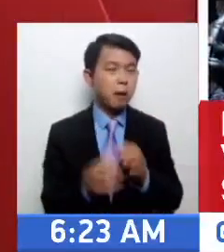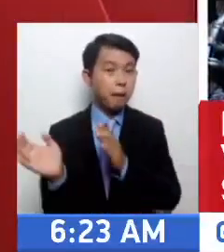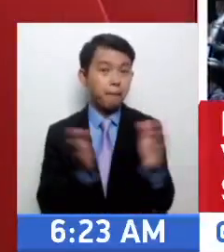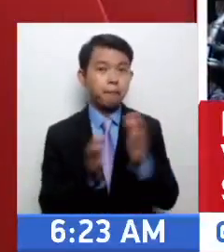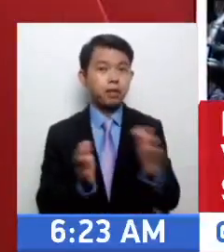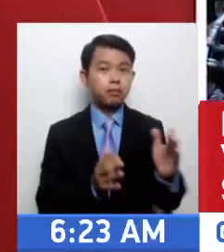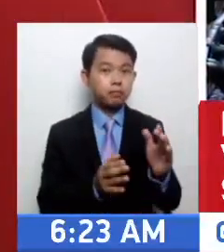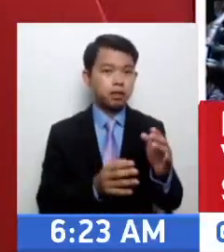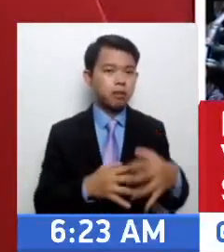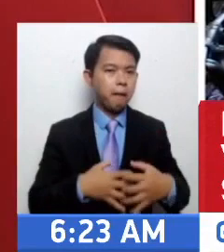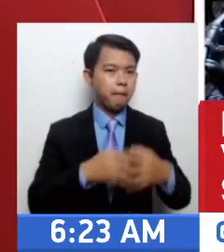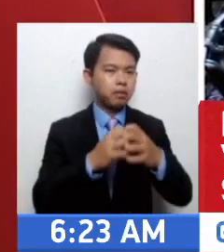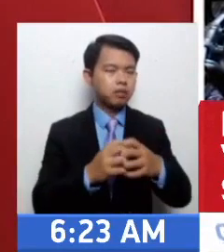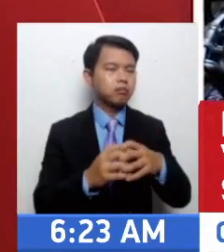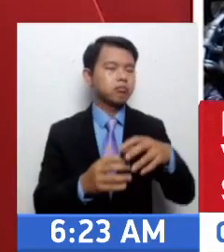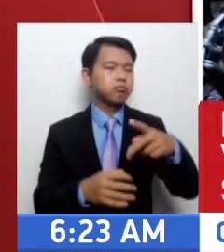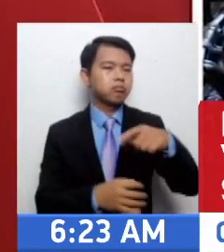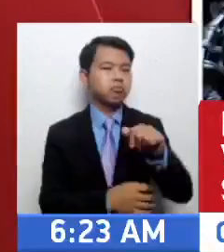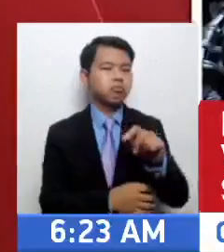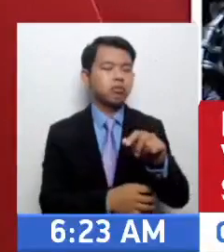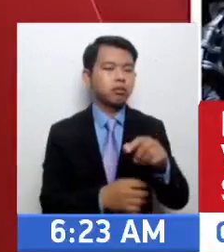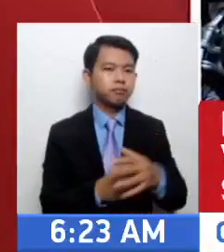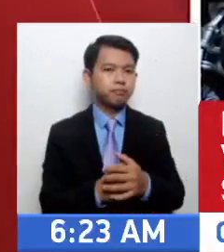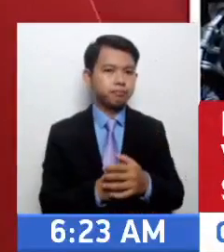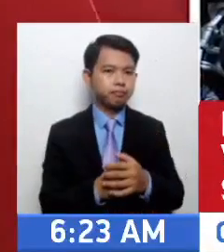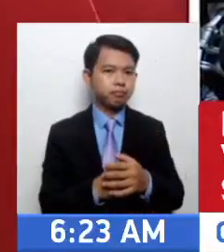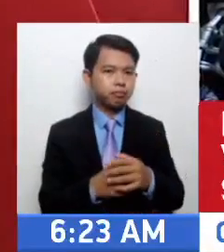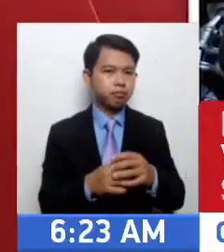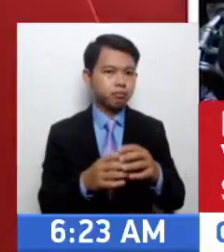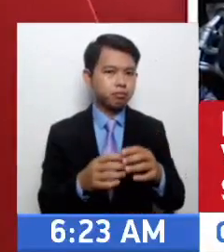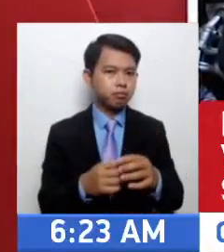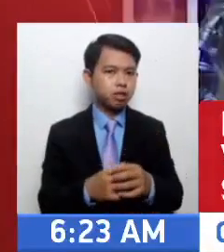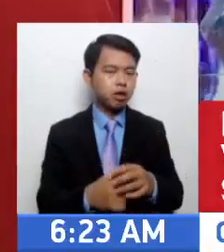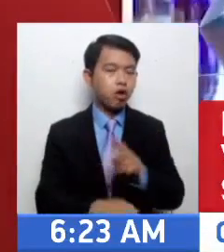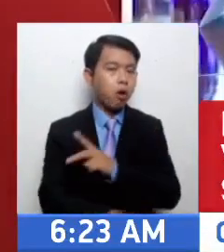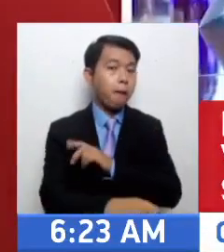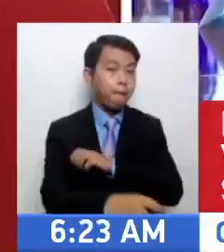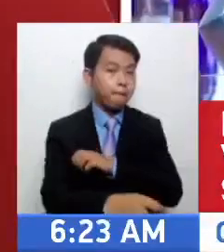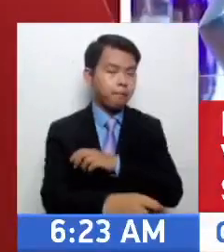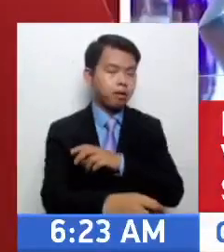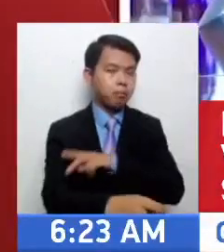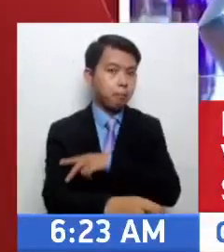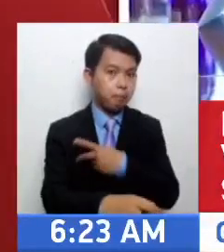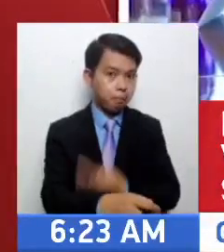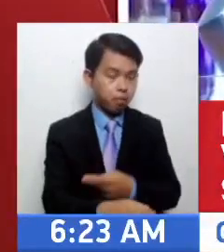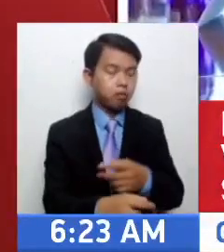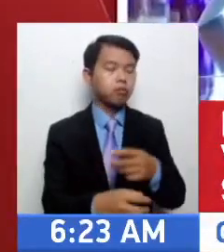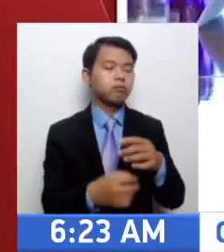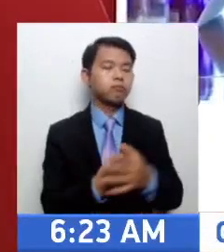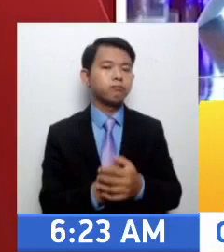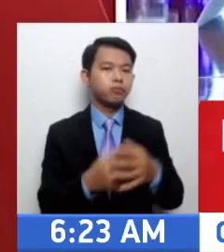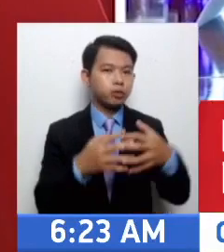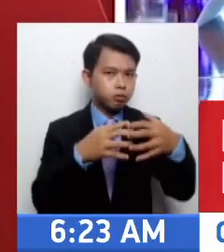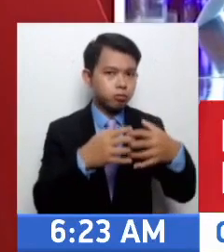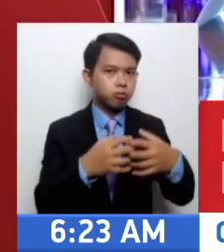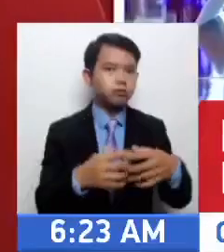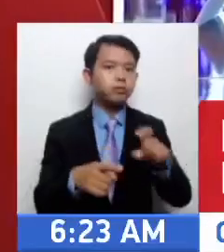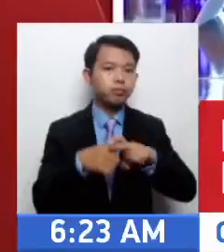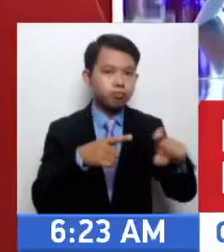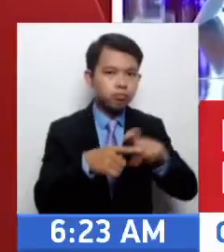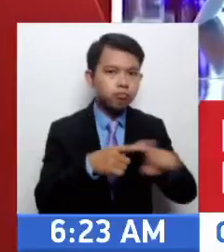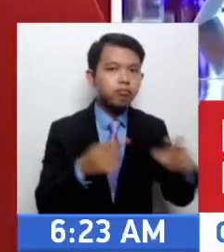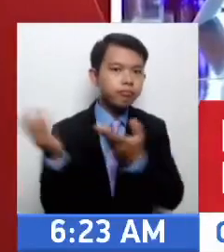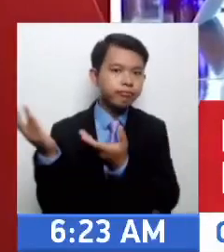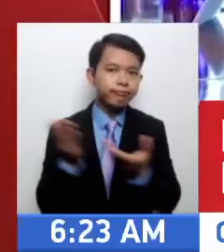magbibigay ng 430 megawatts na power supply sa bansa sa 2031. Ayon sa Pangulo, makakatulong ito sa problema ng bansa